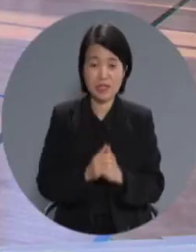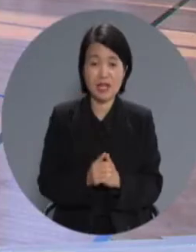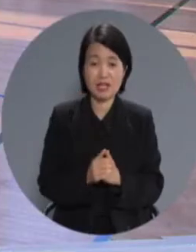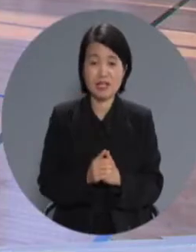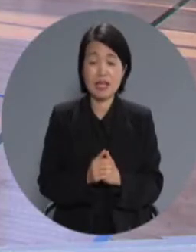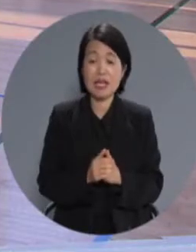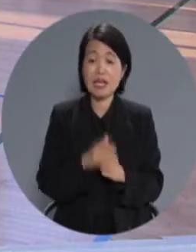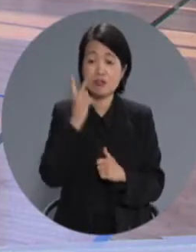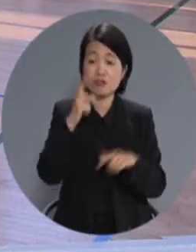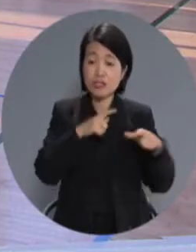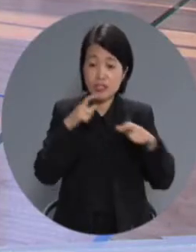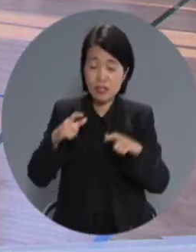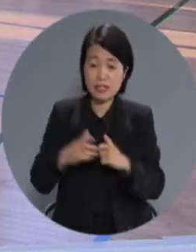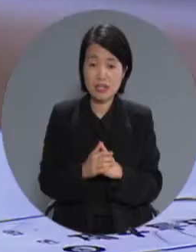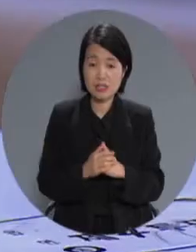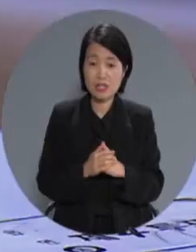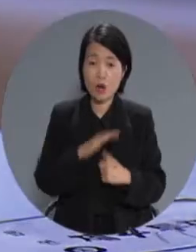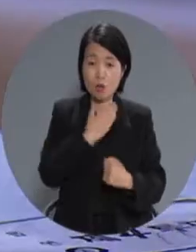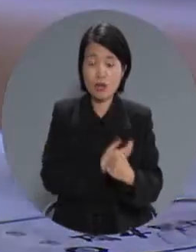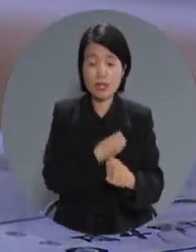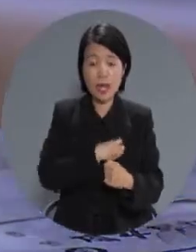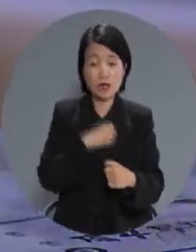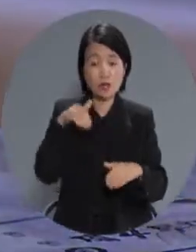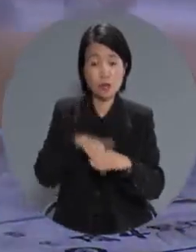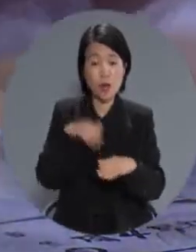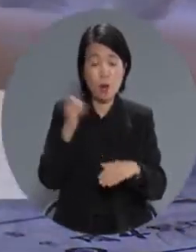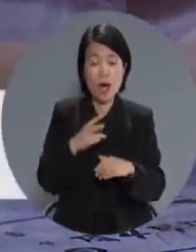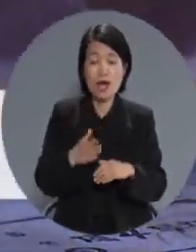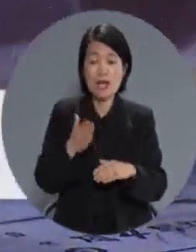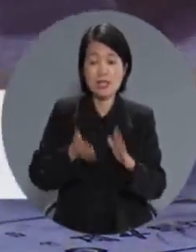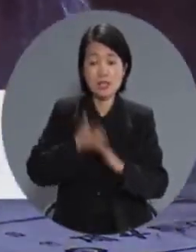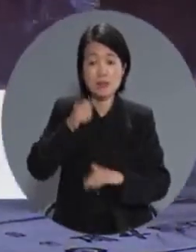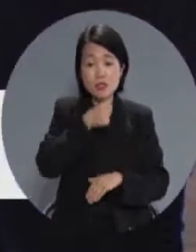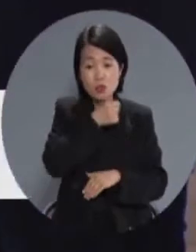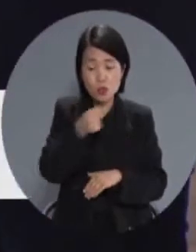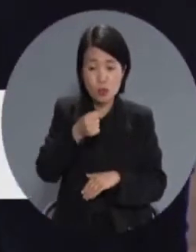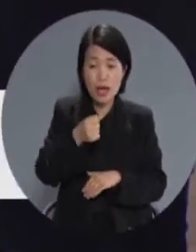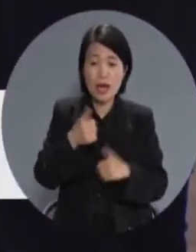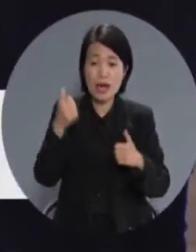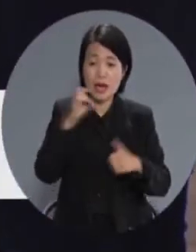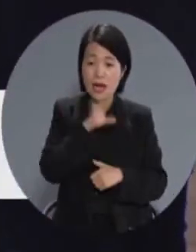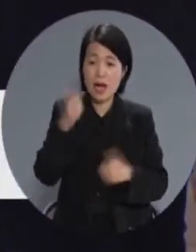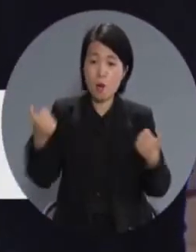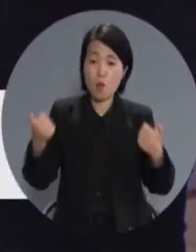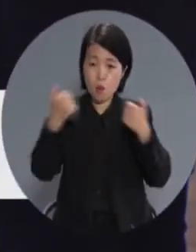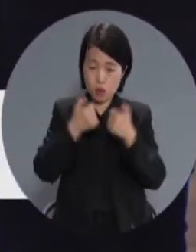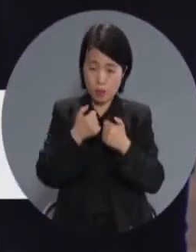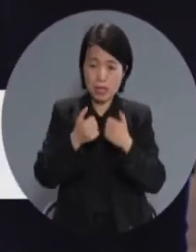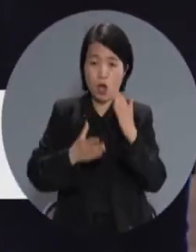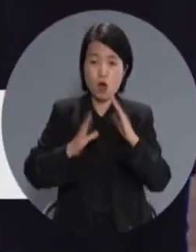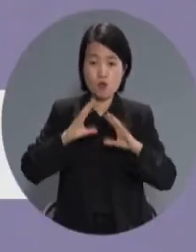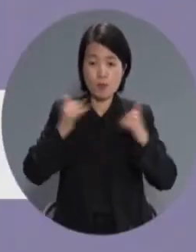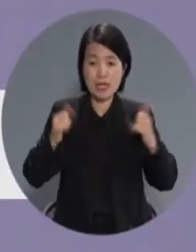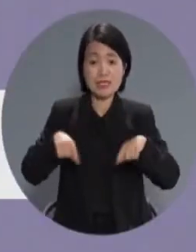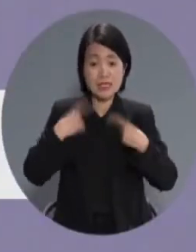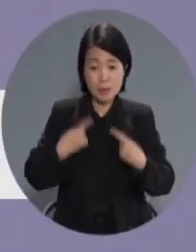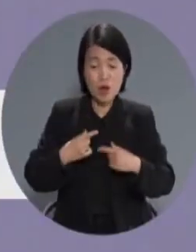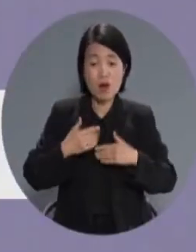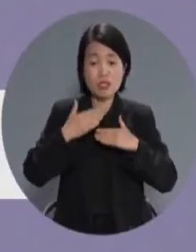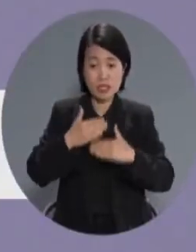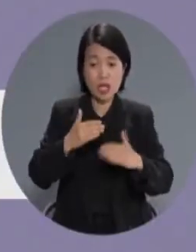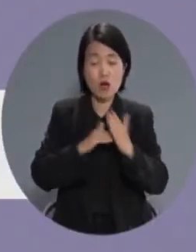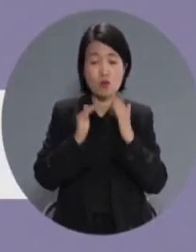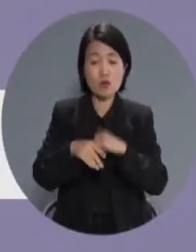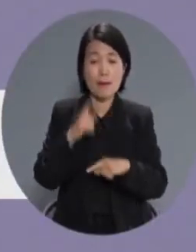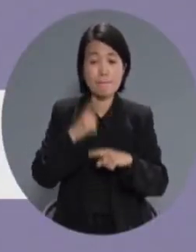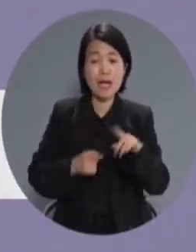두 지역에서는 권리당원 투표와 시민여론조사가 각각 50%씩 반영되는 국민 참여 경선을 진행한 뒤